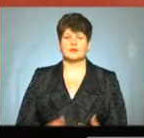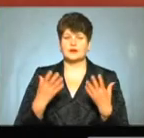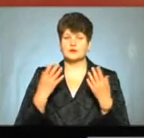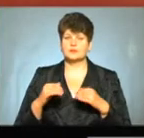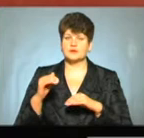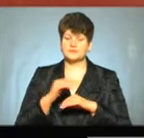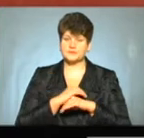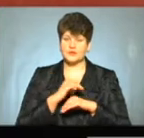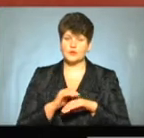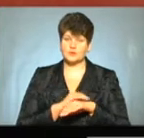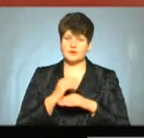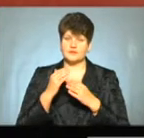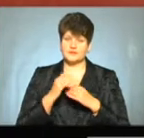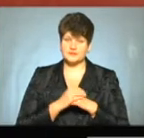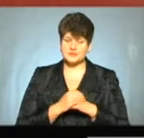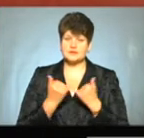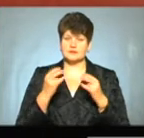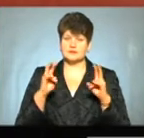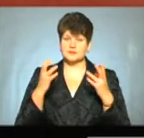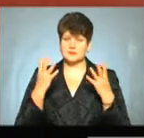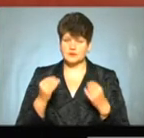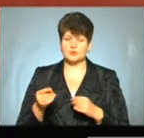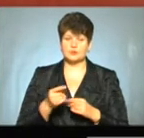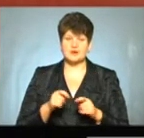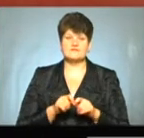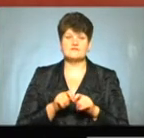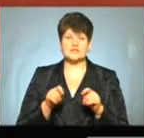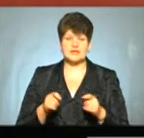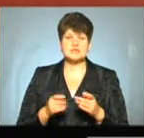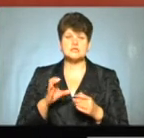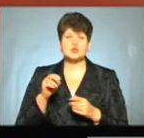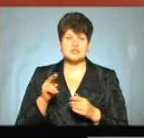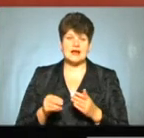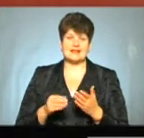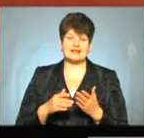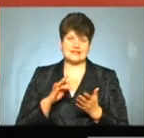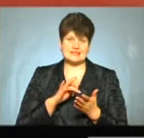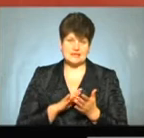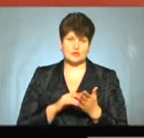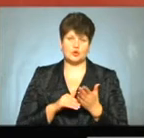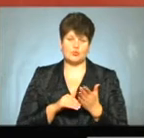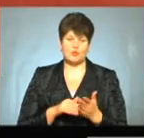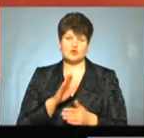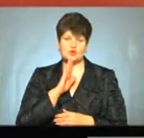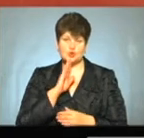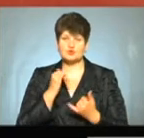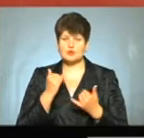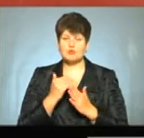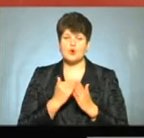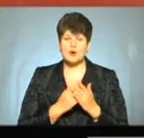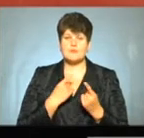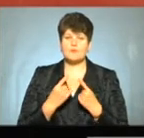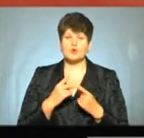вечора. В ефірі «Тема дня». У Тернополі відкрили соціальний центр допомоги жінок. Сьогодні в програмі ми поговоримо, хто